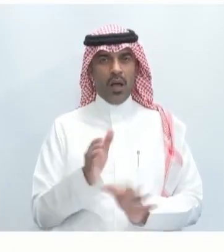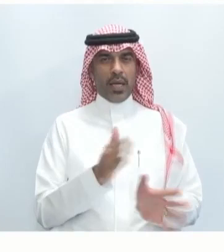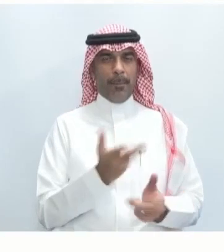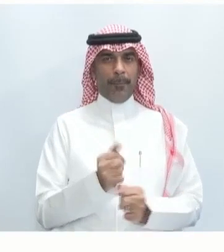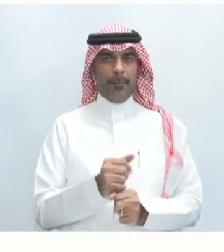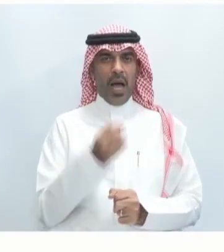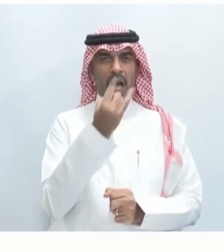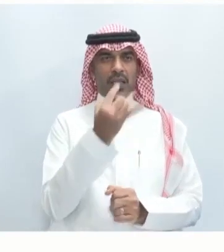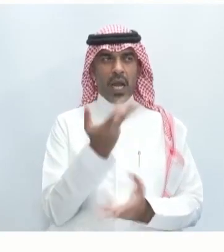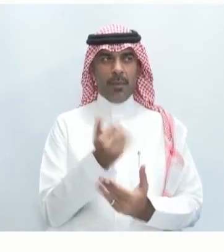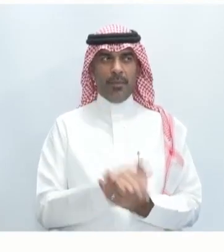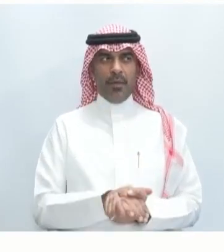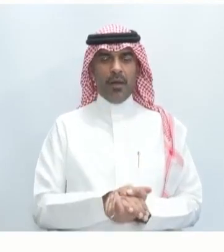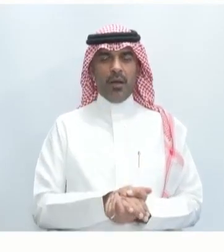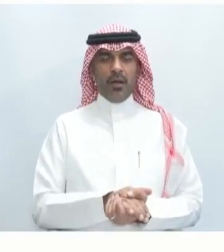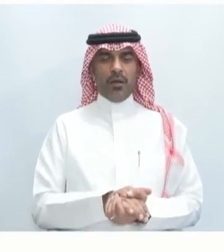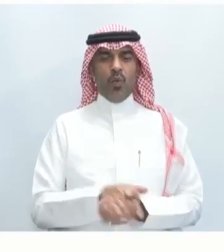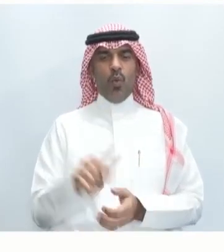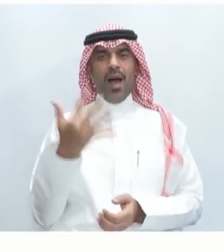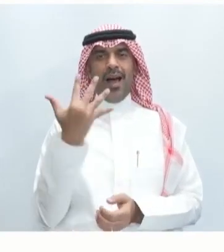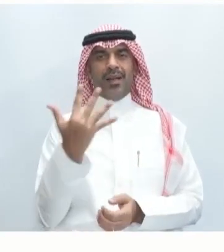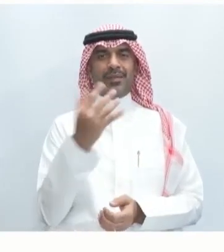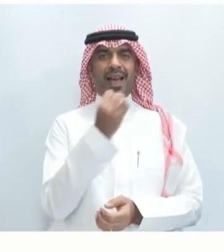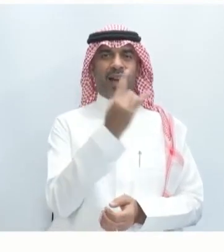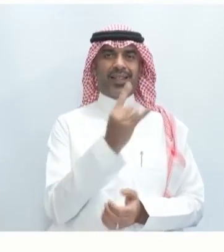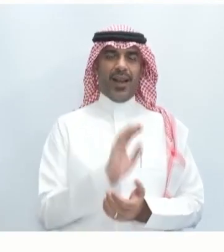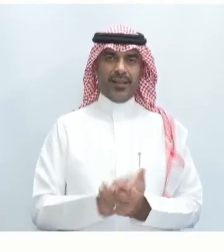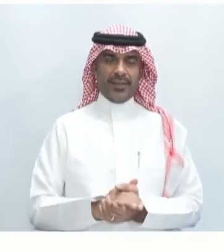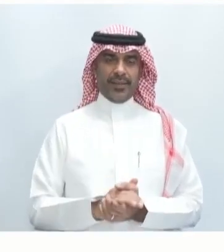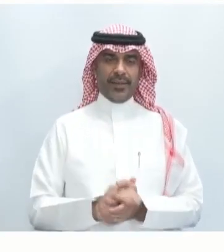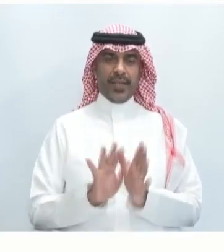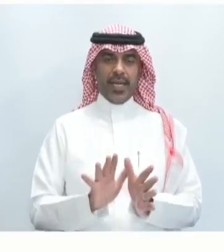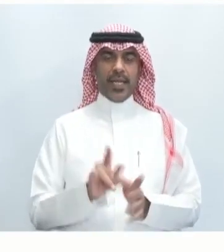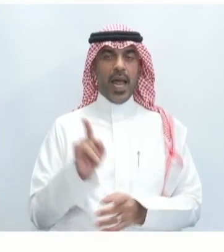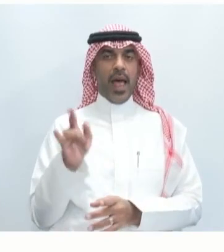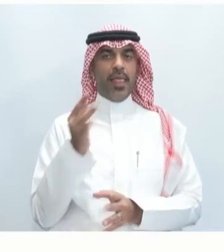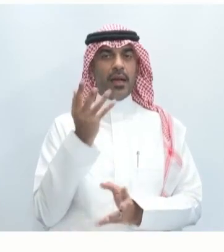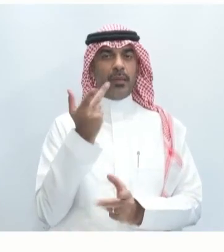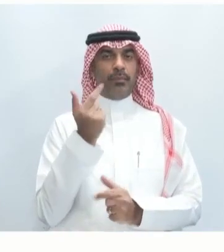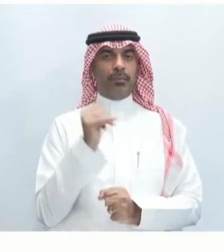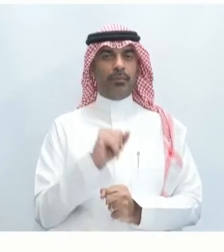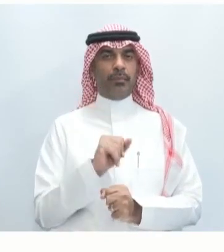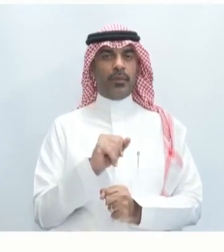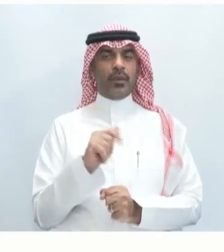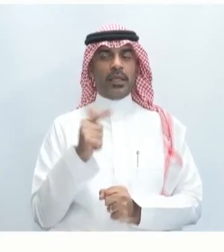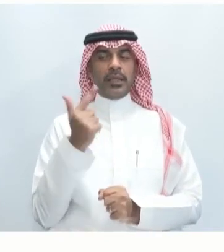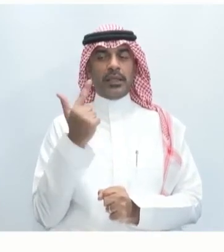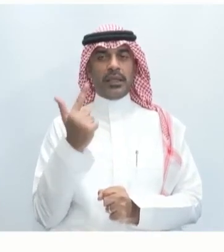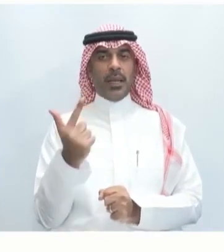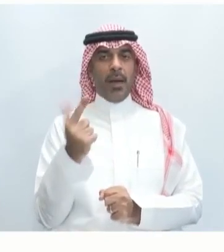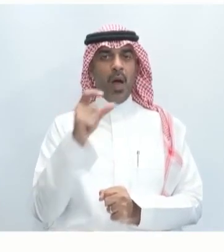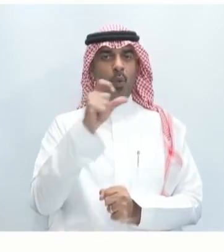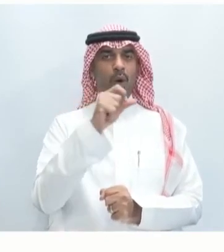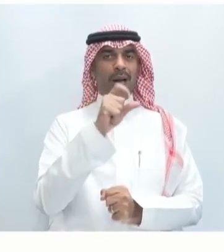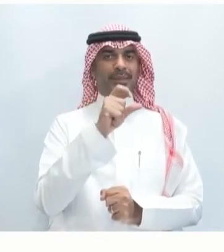وكم يا ابطال عشرات وخمسه عشرات بارك الله فيكم اذا فيكون هذا العدد ماذا 57